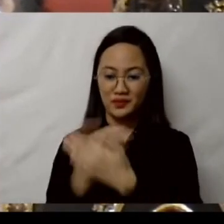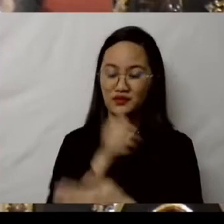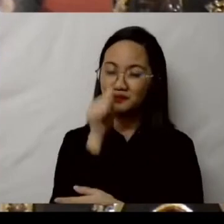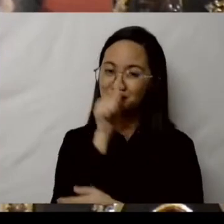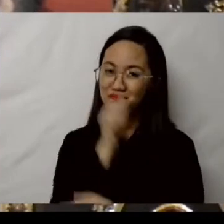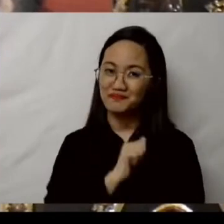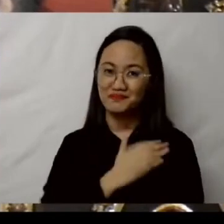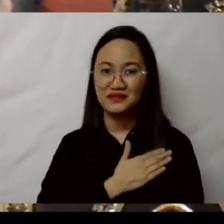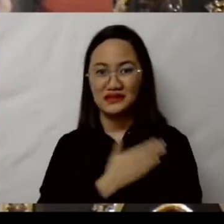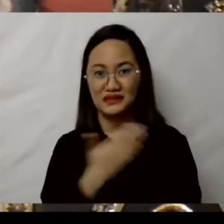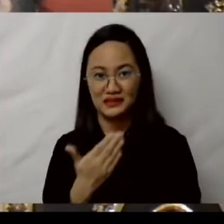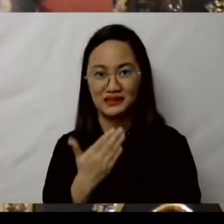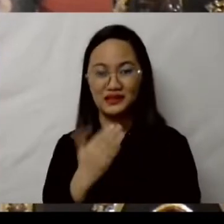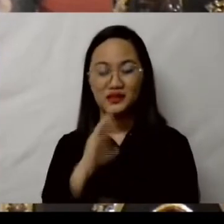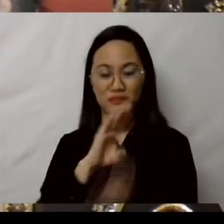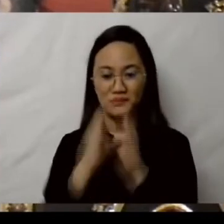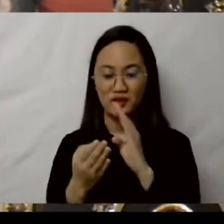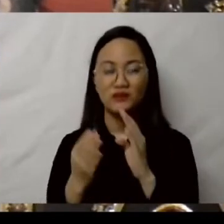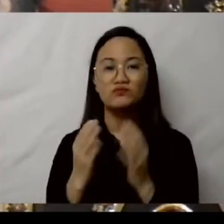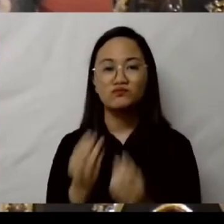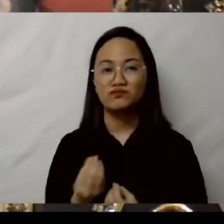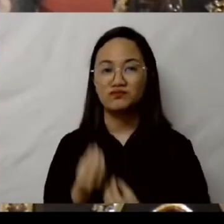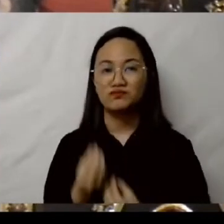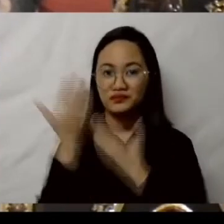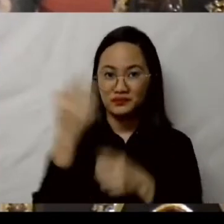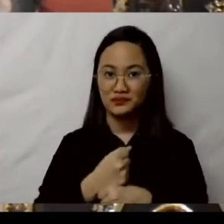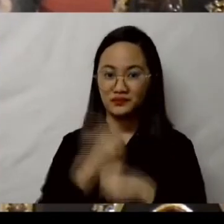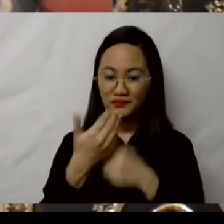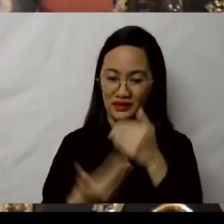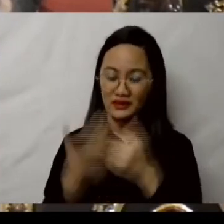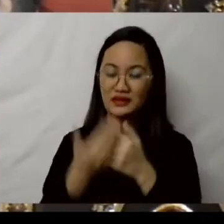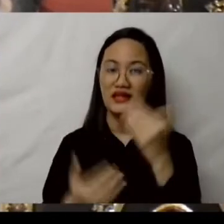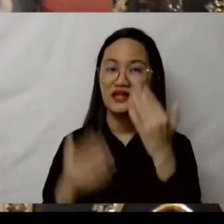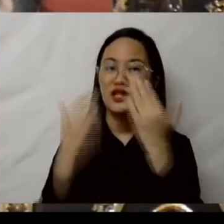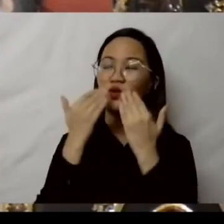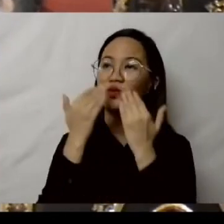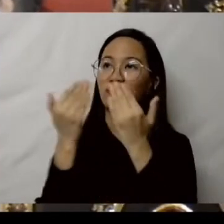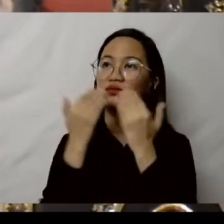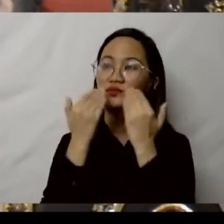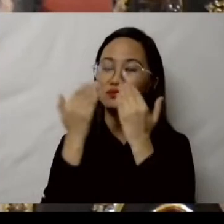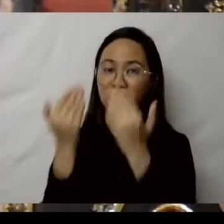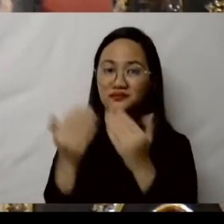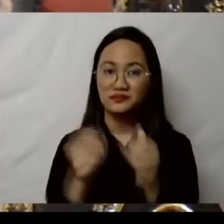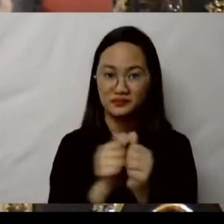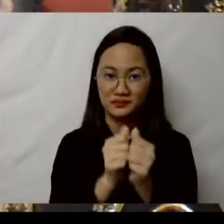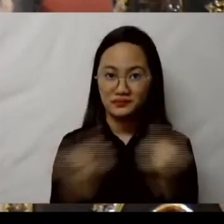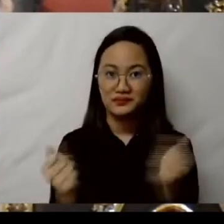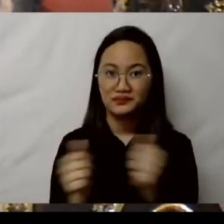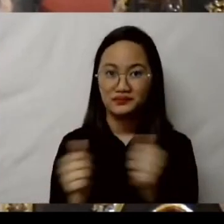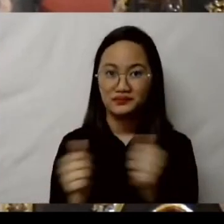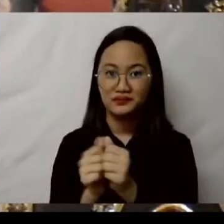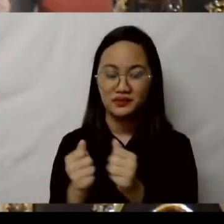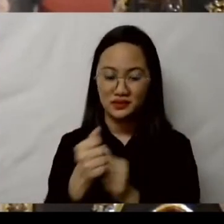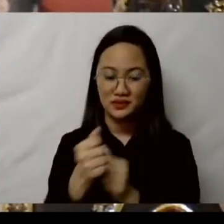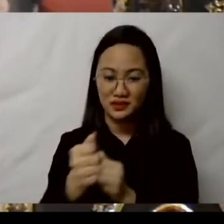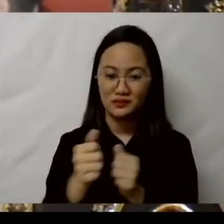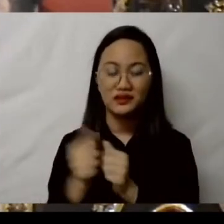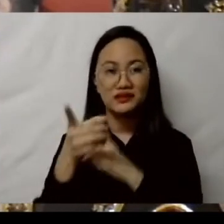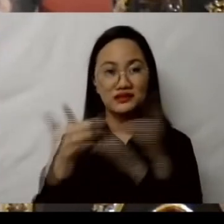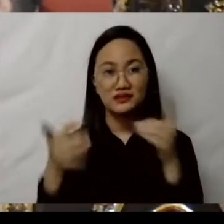loob na maging handog, hinawakan niya ang tinapay. Pinasalamatan kaniya, pinaghati-hati niya yun, iniabot sa kanyang mga alagad at